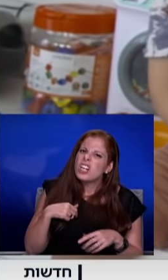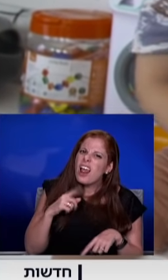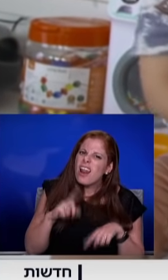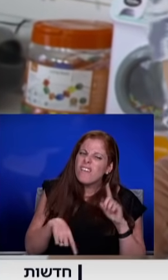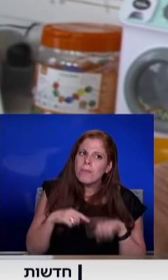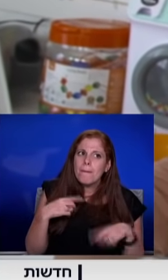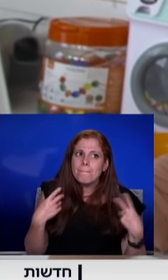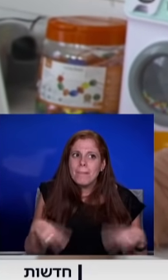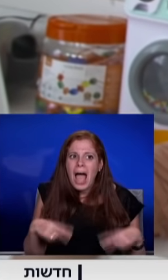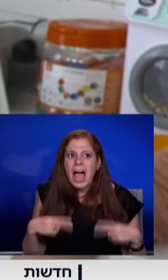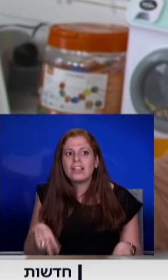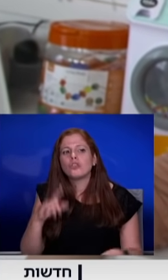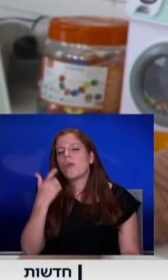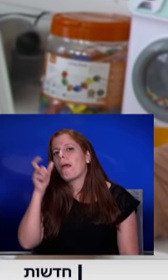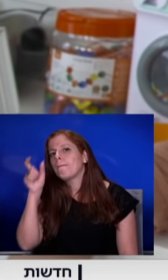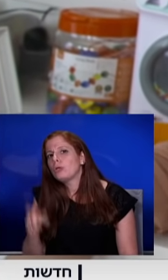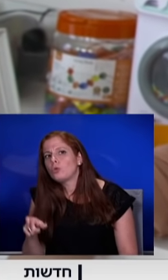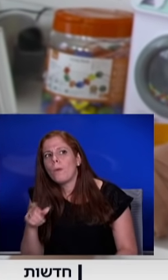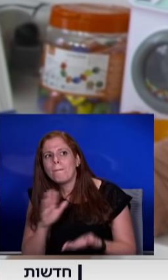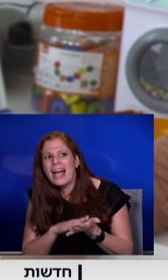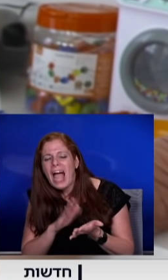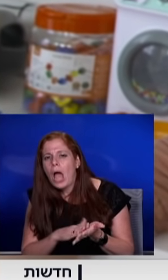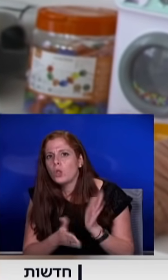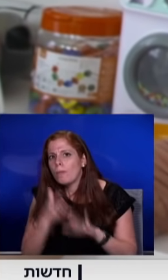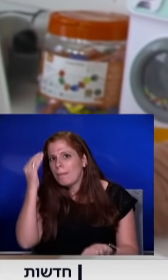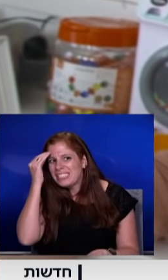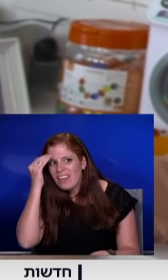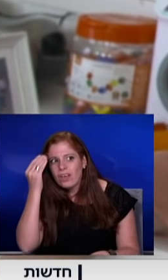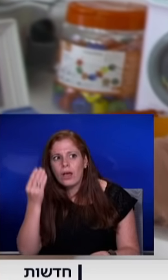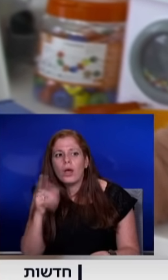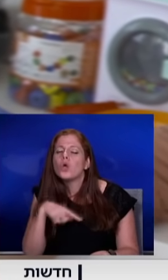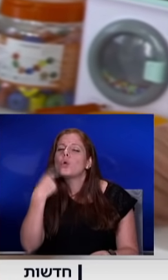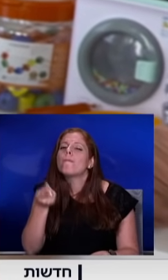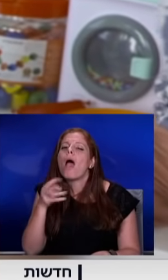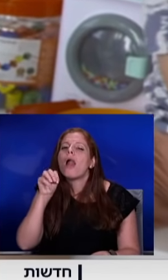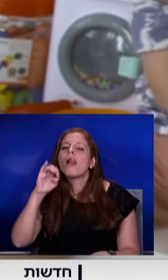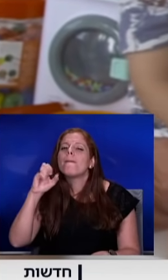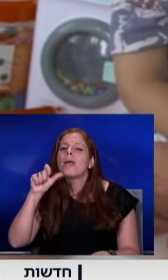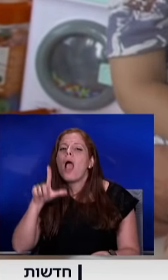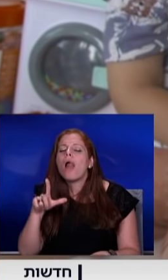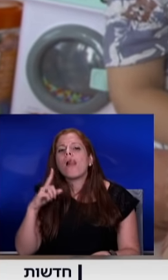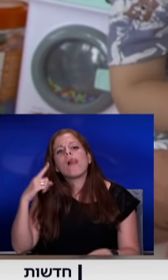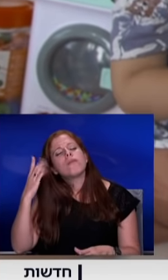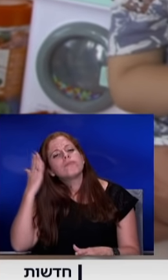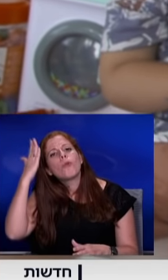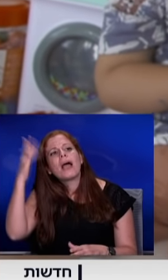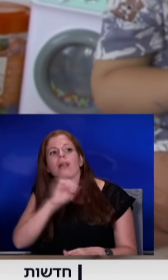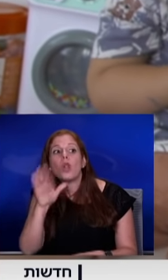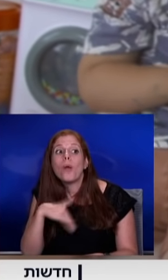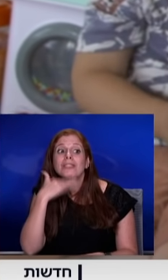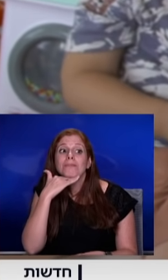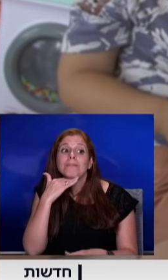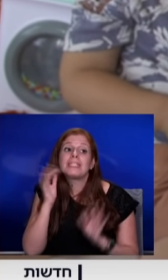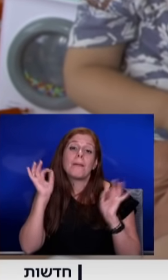שאולי מישהו בגן או בבית ספר אומר למיכאל פעם יום אחד שאתה לא מספיק יהודי